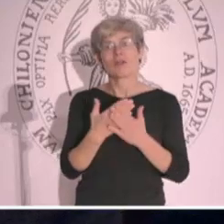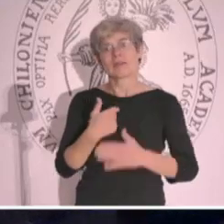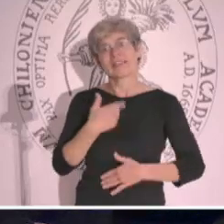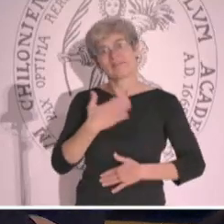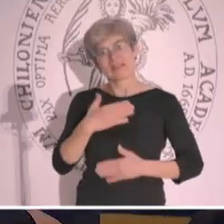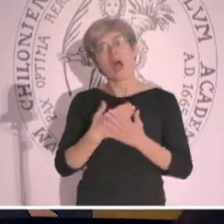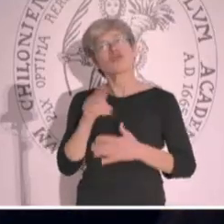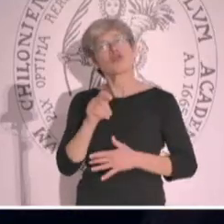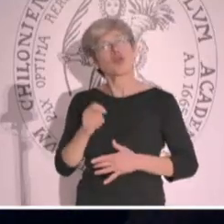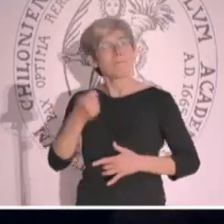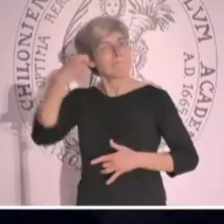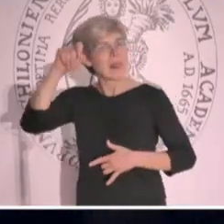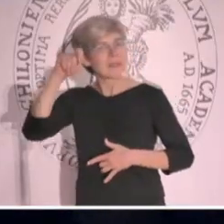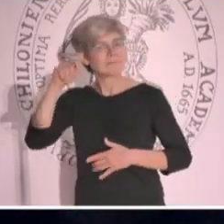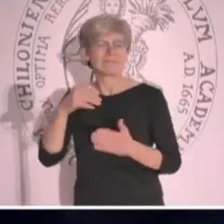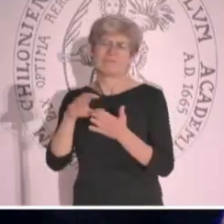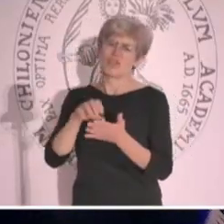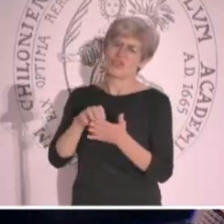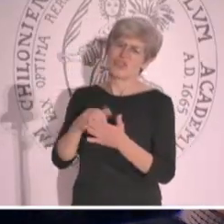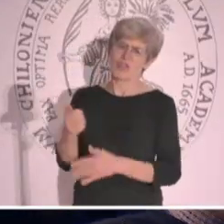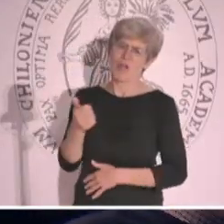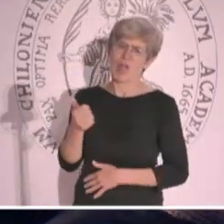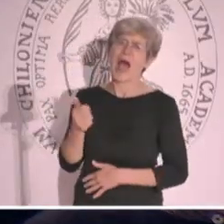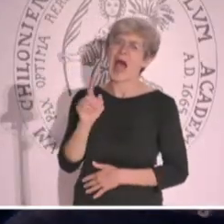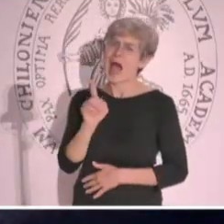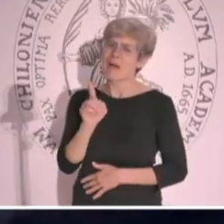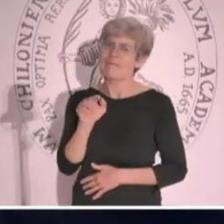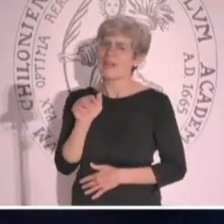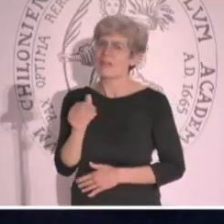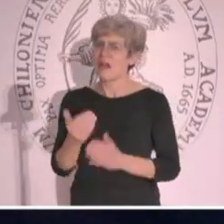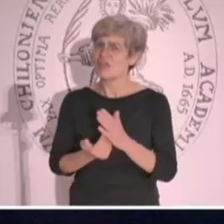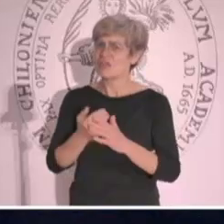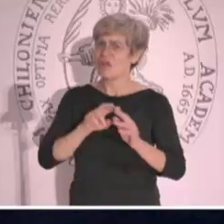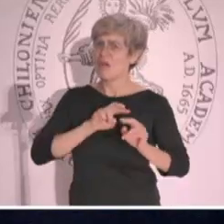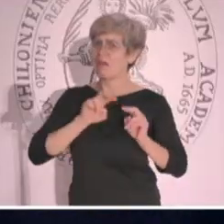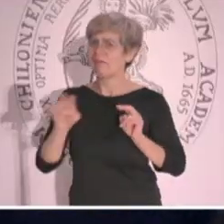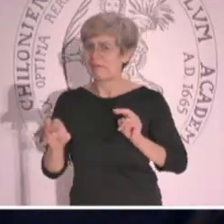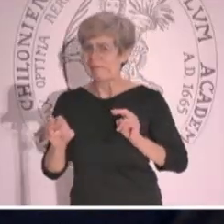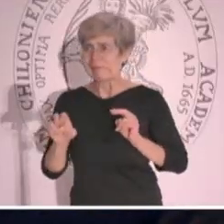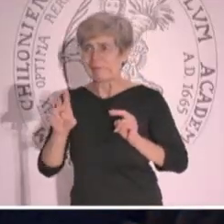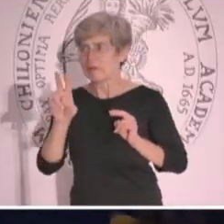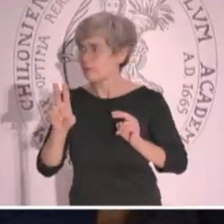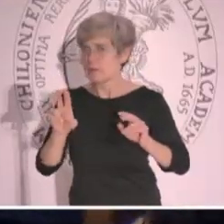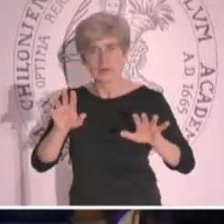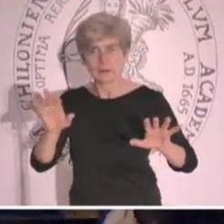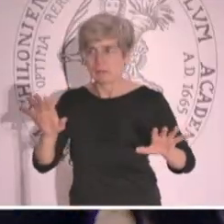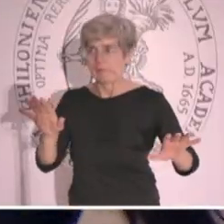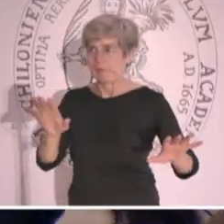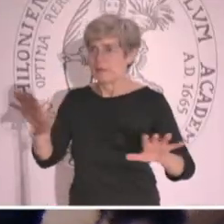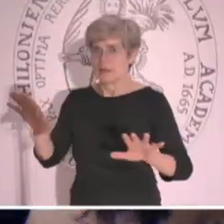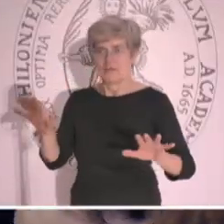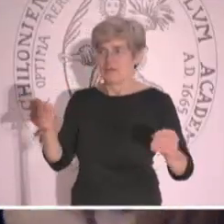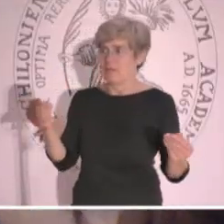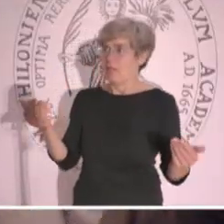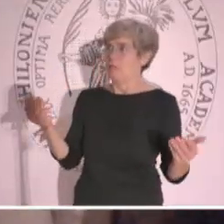ergangen, das ist eine tolle Stadt, aber eben auch eine Stadt, gerade wenn man neu in der Stadt ist oder an einer Universität, in der man doch auch manchmal verloren